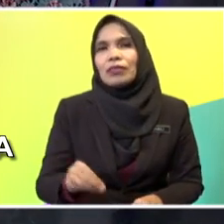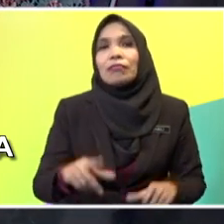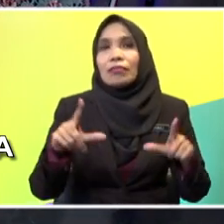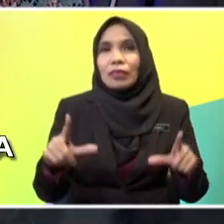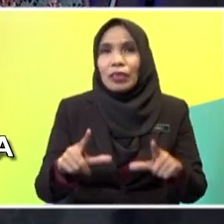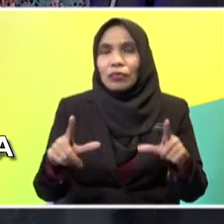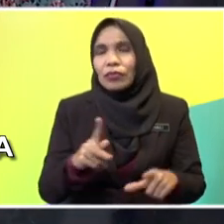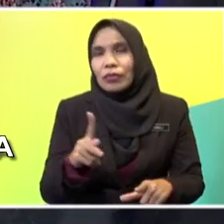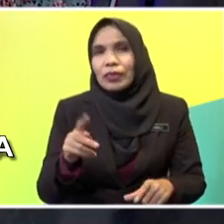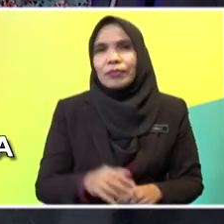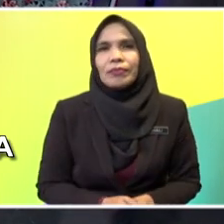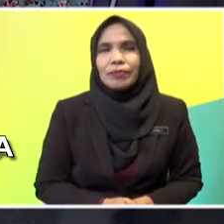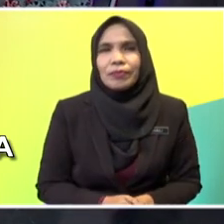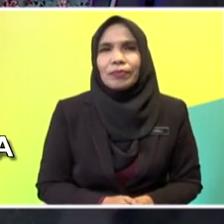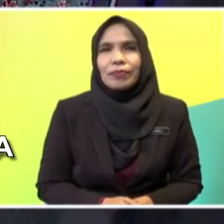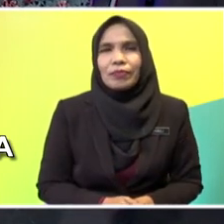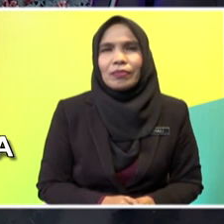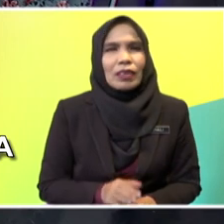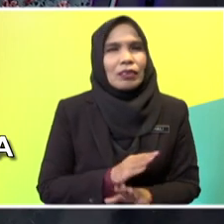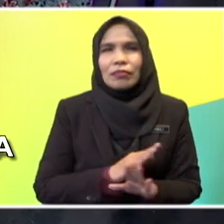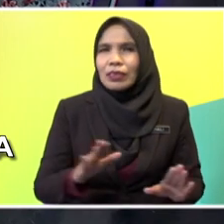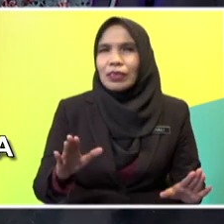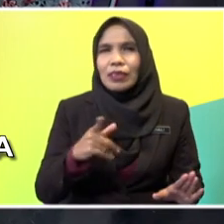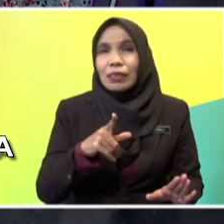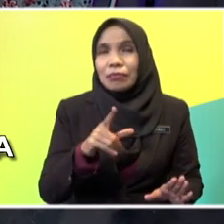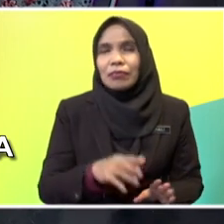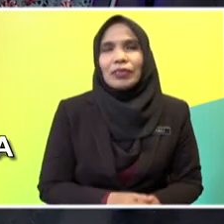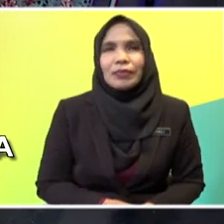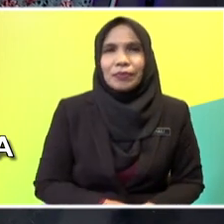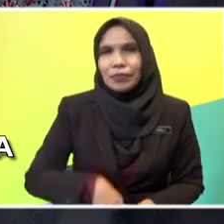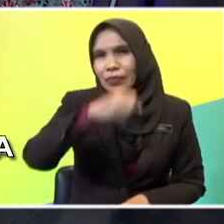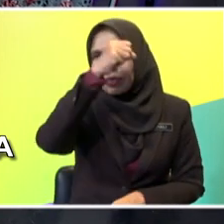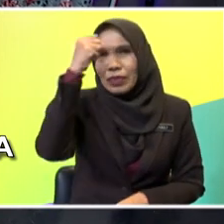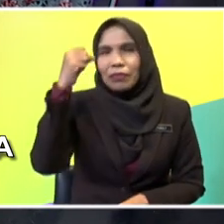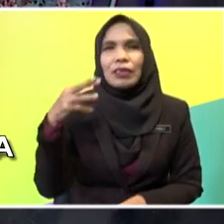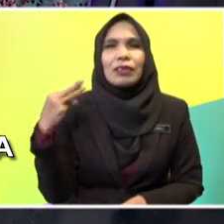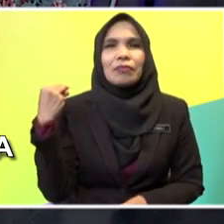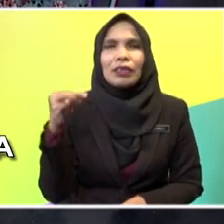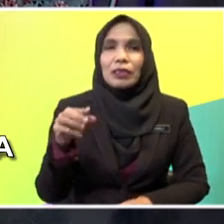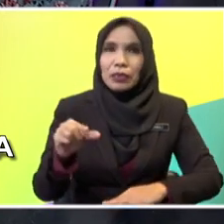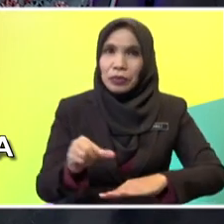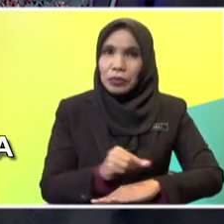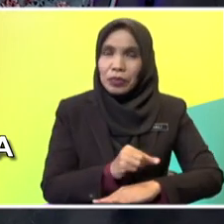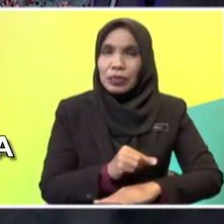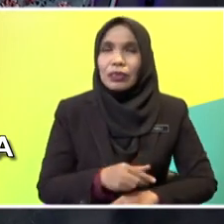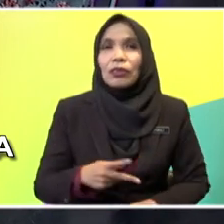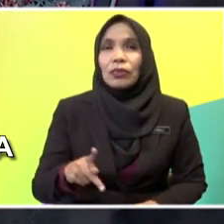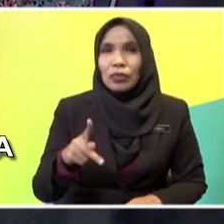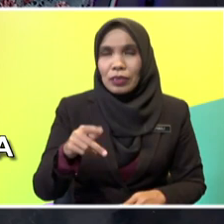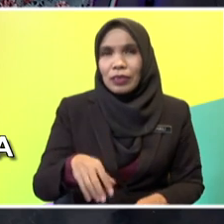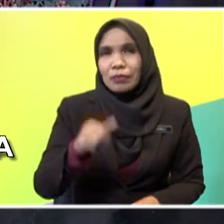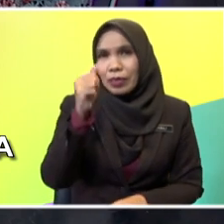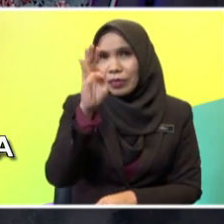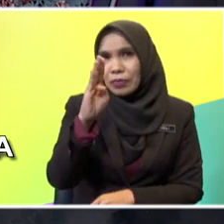menggunakan magic ni tidaklah lama sebab mereka menggunakan konsep A, B, C, D tadi dan